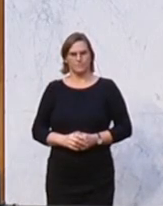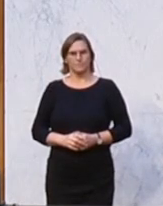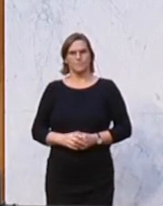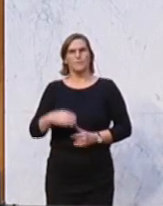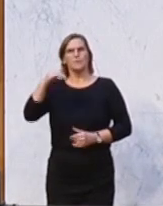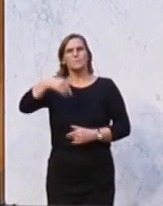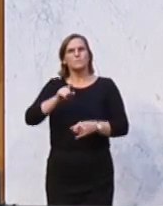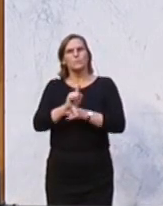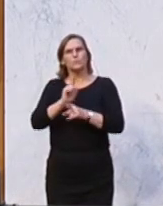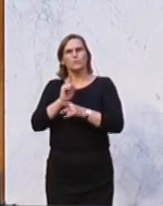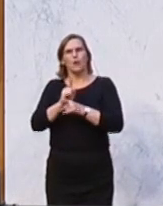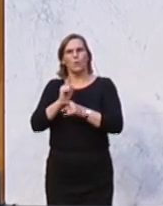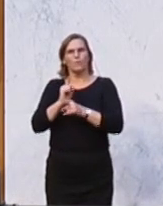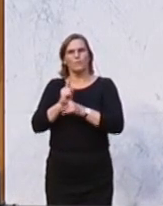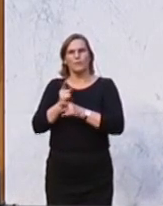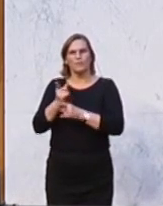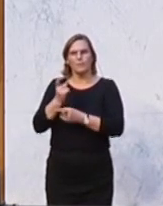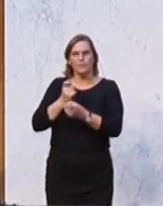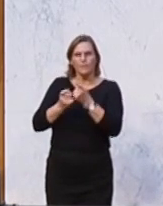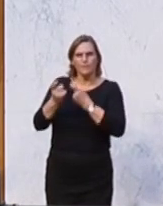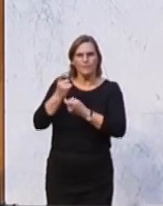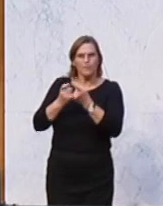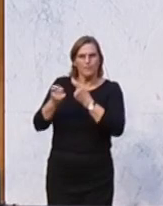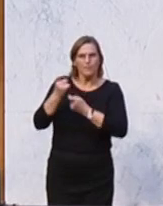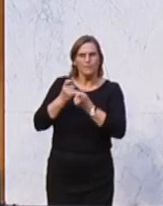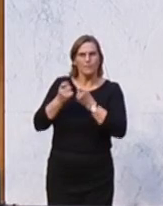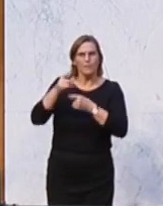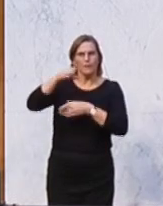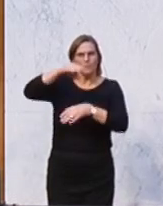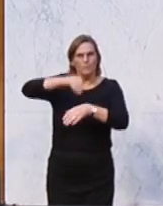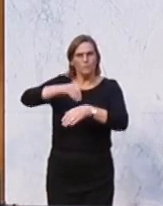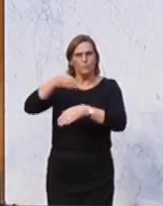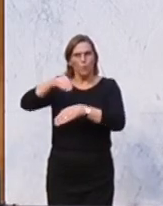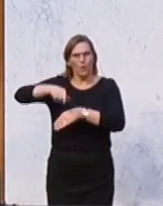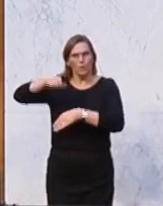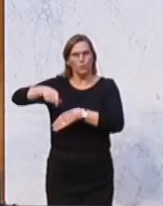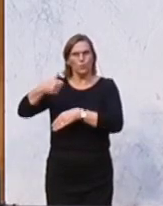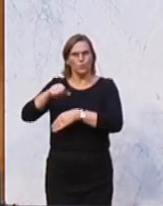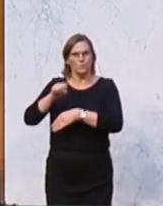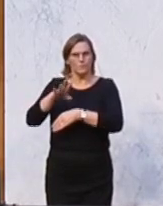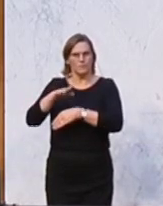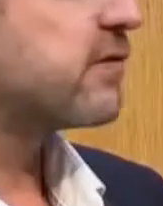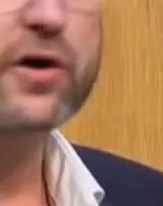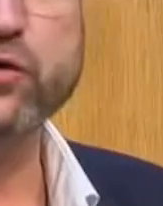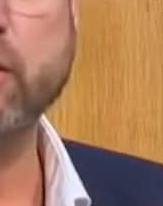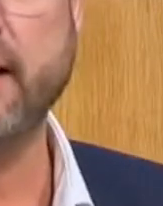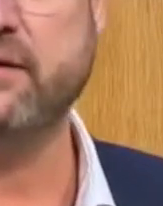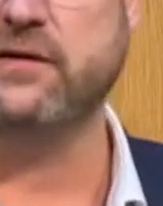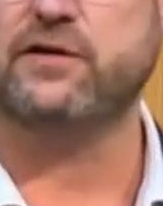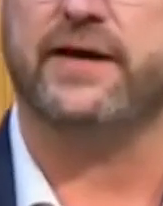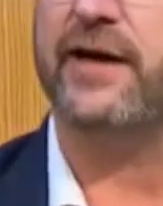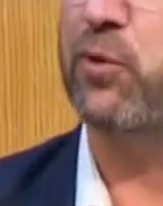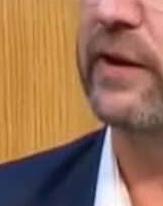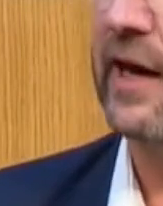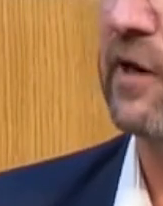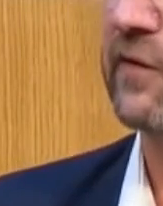Sie müssten auch die Abzocke der Bevölkerung beenden. 114 Milliarden Euro Steuereinnahmen alleine heuer. Das ist der größte Wert, den es